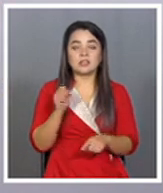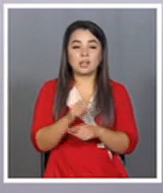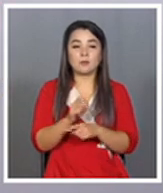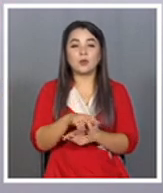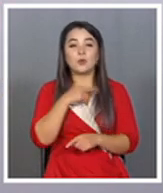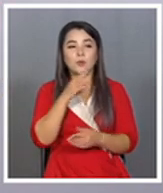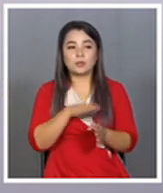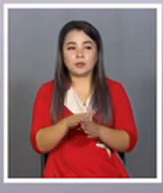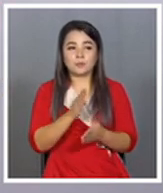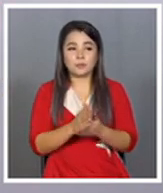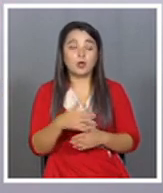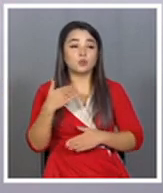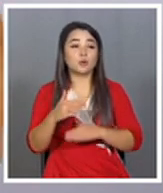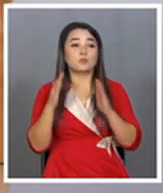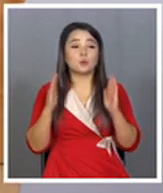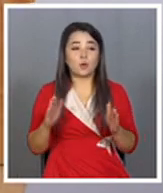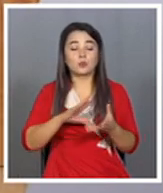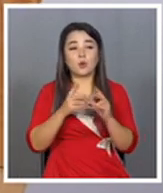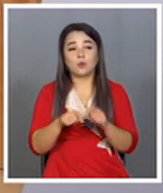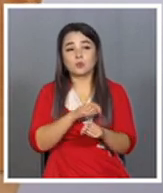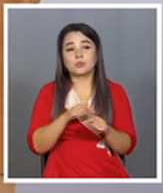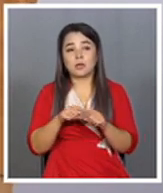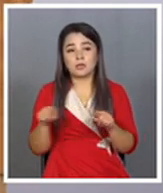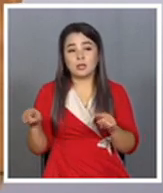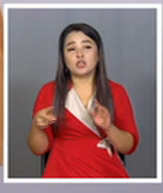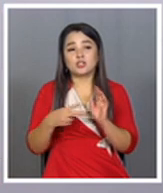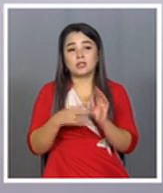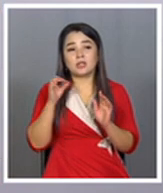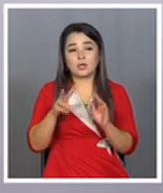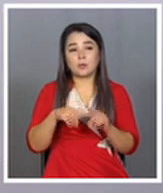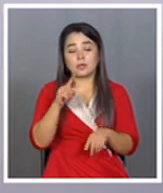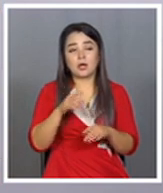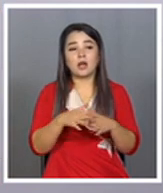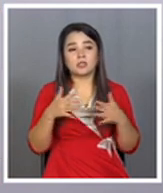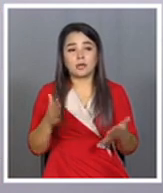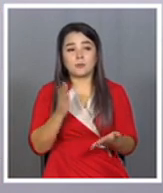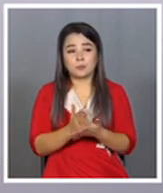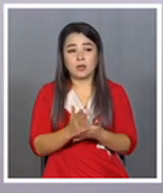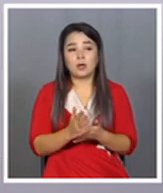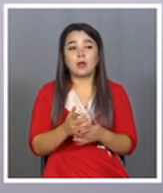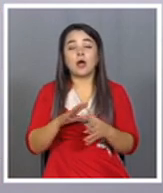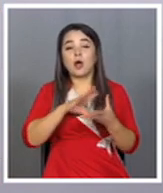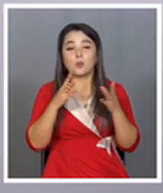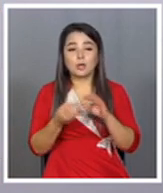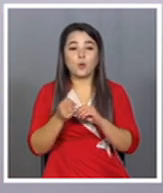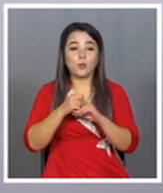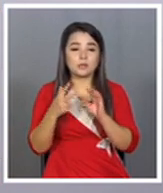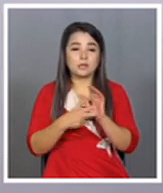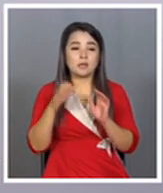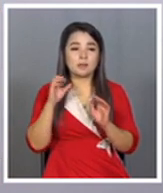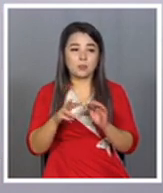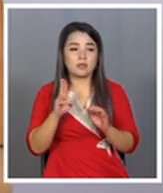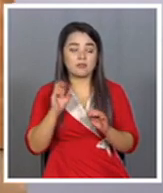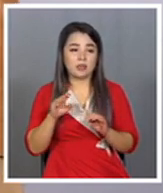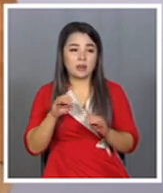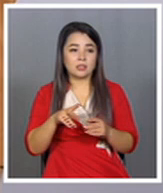орындайық. Тік 4 бұрыштың ұзындығы енінен 7 сантиметрге артық. Ал ауданы 18 сантиметр